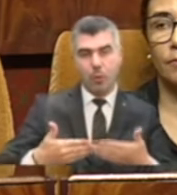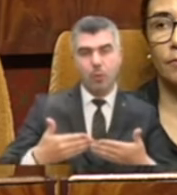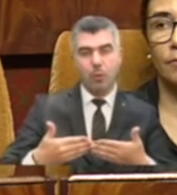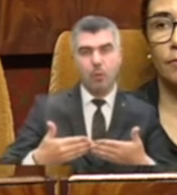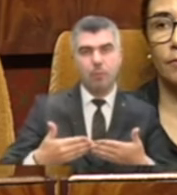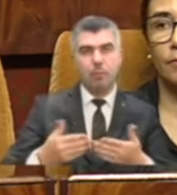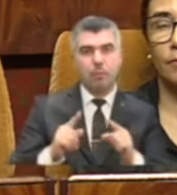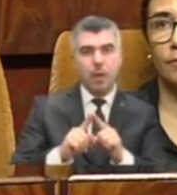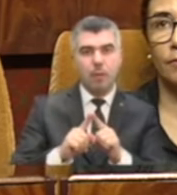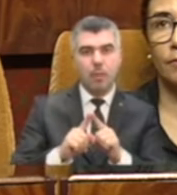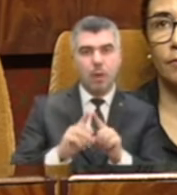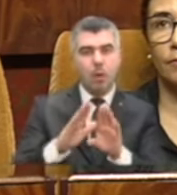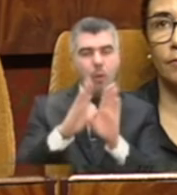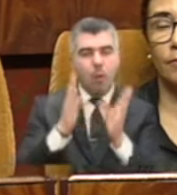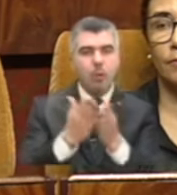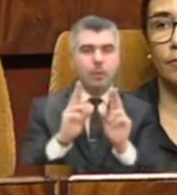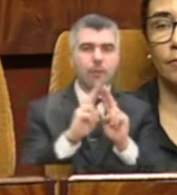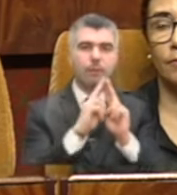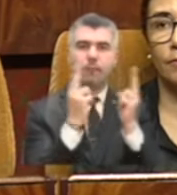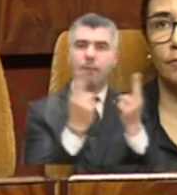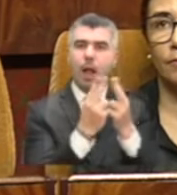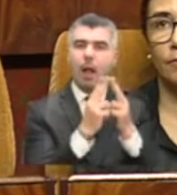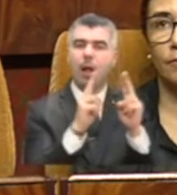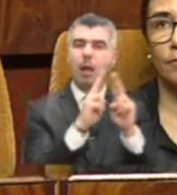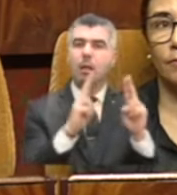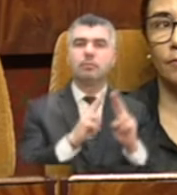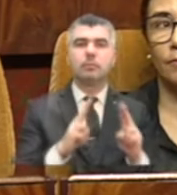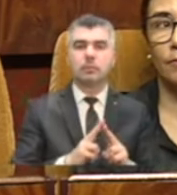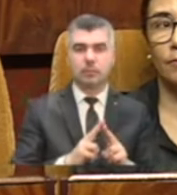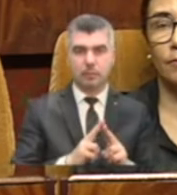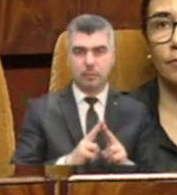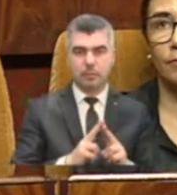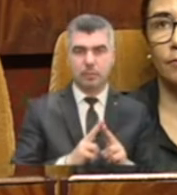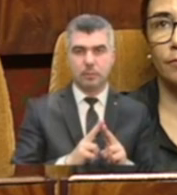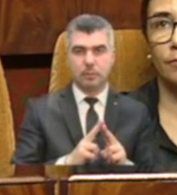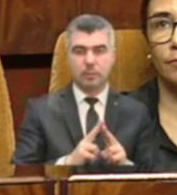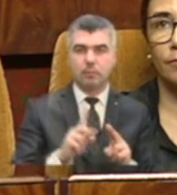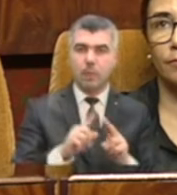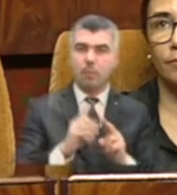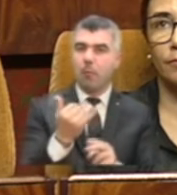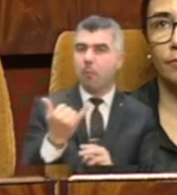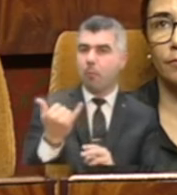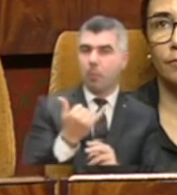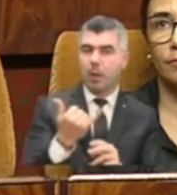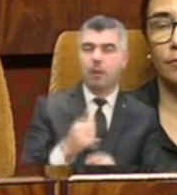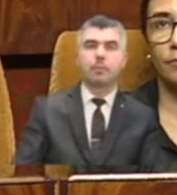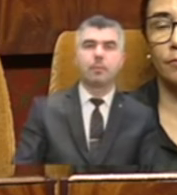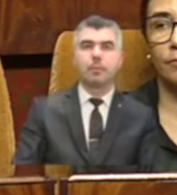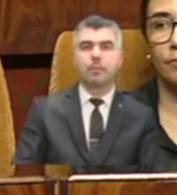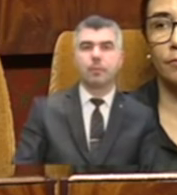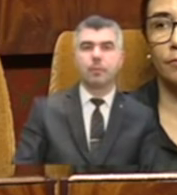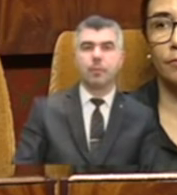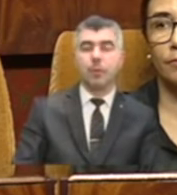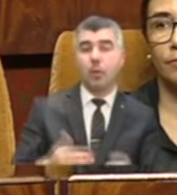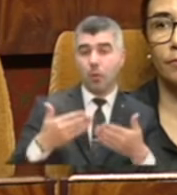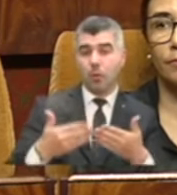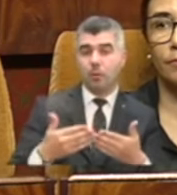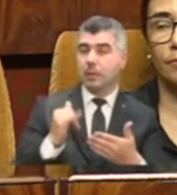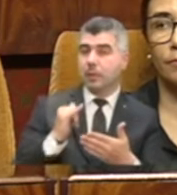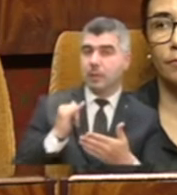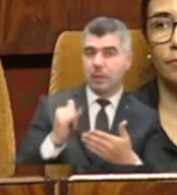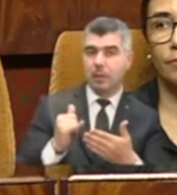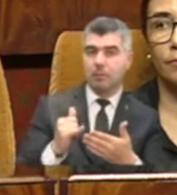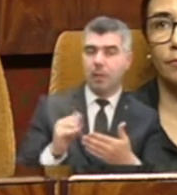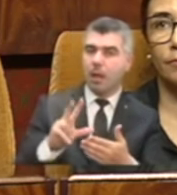ماشيين مع التصور العالمي من هذا المنظومة بالضبط اللي هي جد مهمة. واليوم وكما كتعرفوا